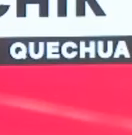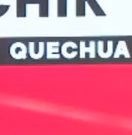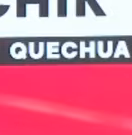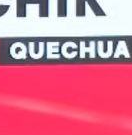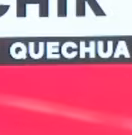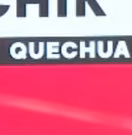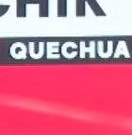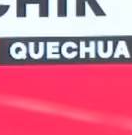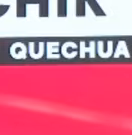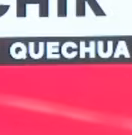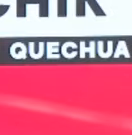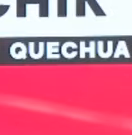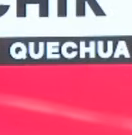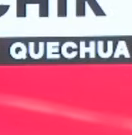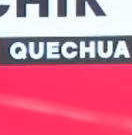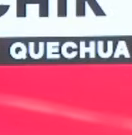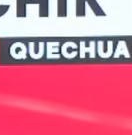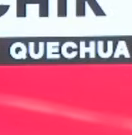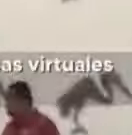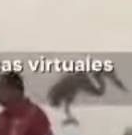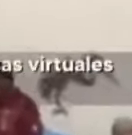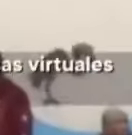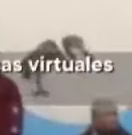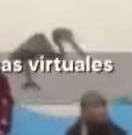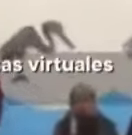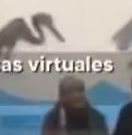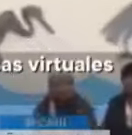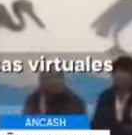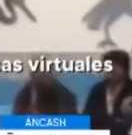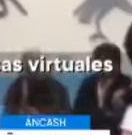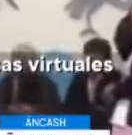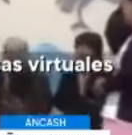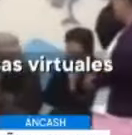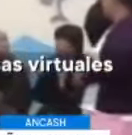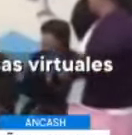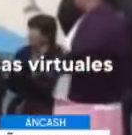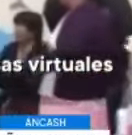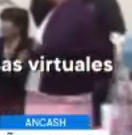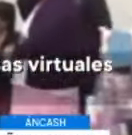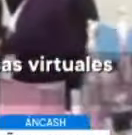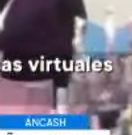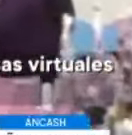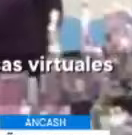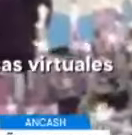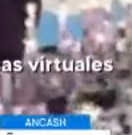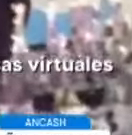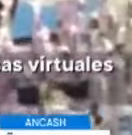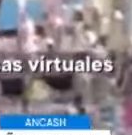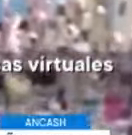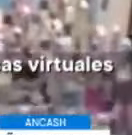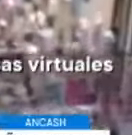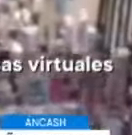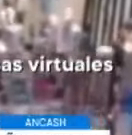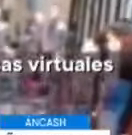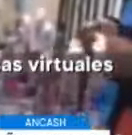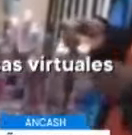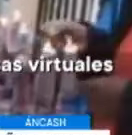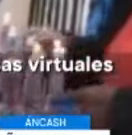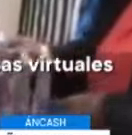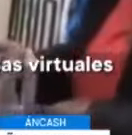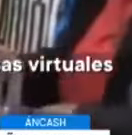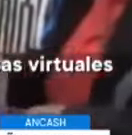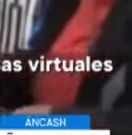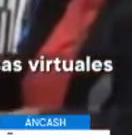Fiesta de San Pedrito se celebrará de manera virtual. Ancash suyupiñatajmi umayiskuna kaita riksichimuchkanku. San